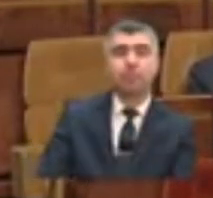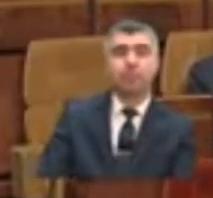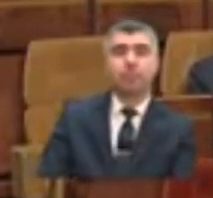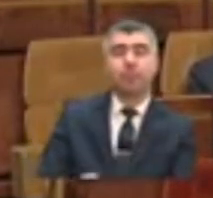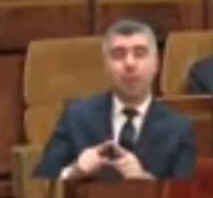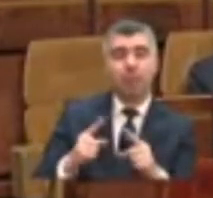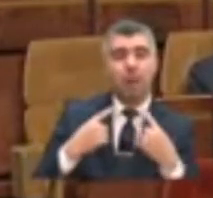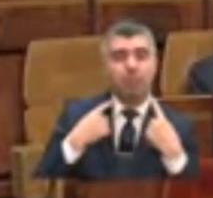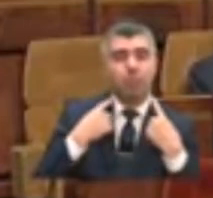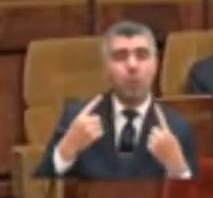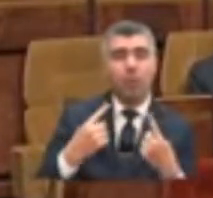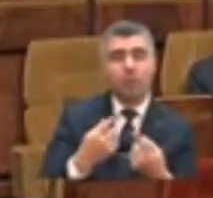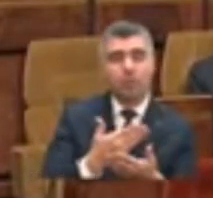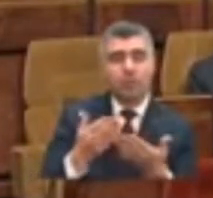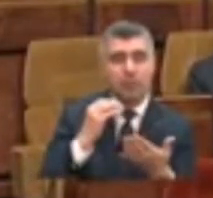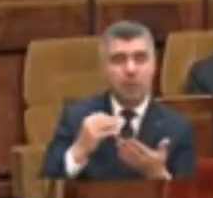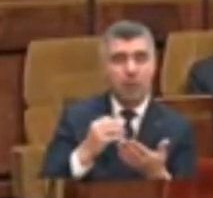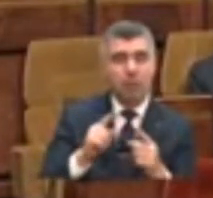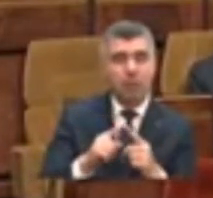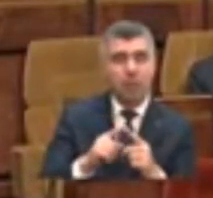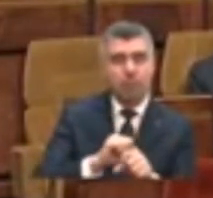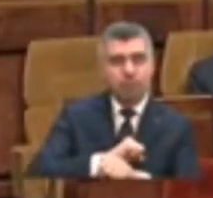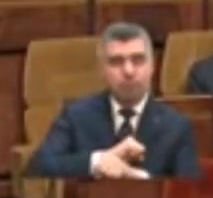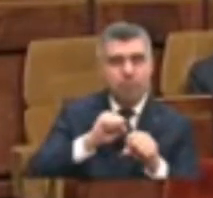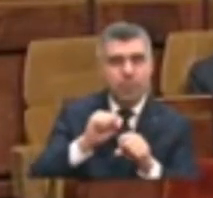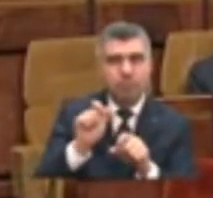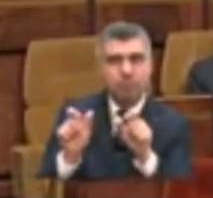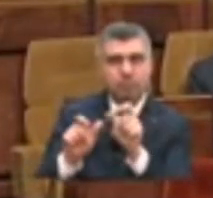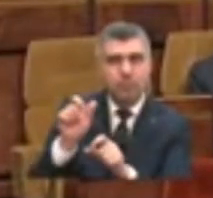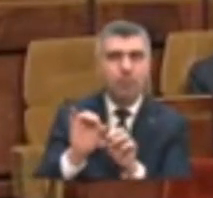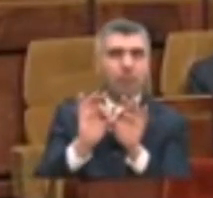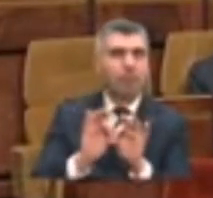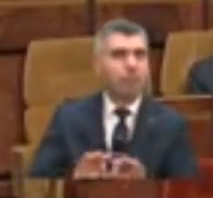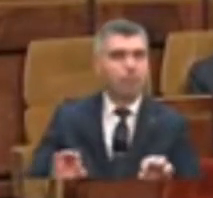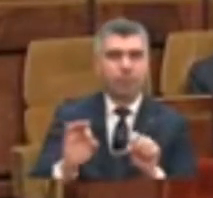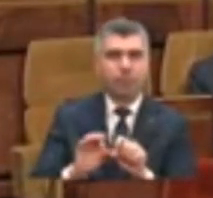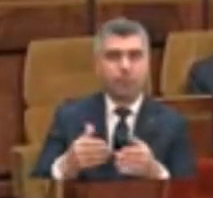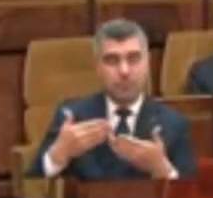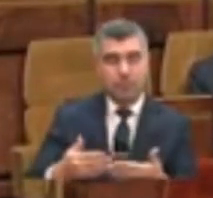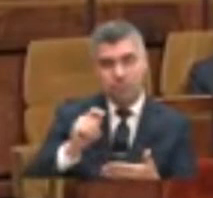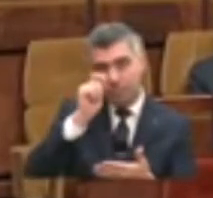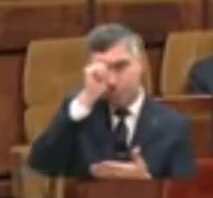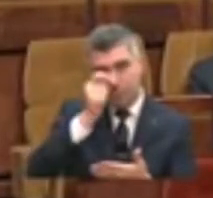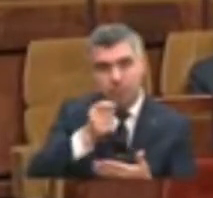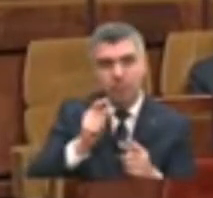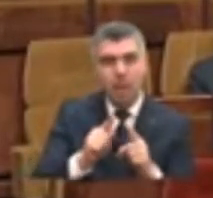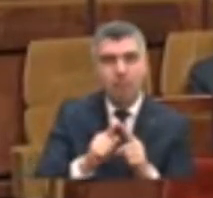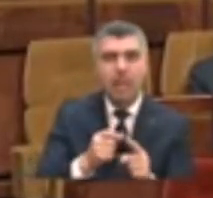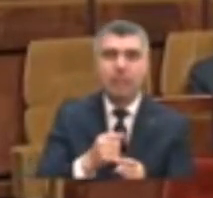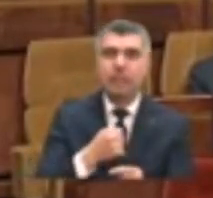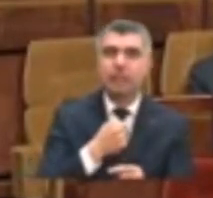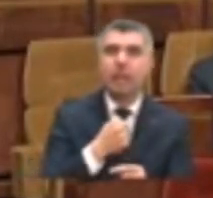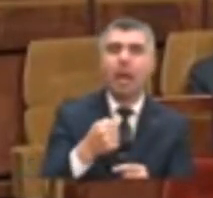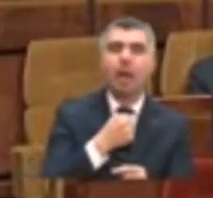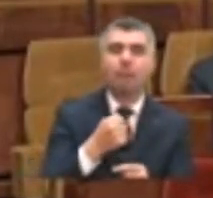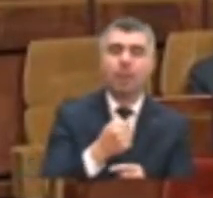لتشهير لدرجة التطرف والداعشية شيء غير مقبول تماما. ومن هنا أرفع القبعة عاليا للصحافة النزيهة التي تشتغل بمهنية